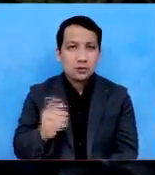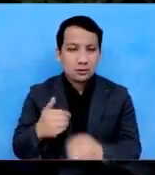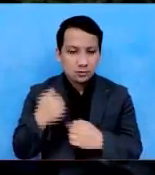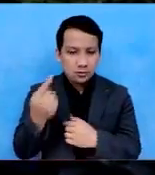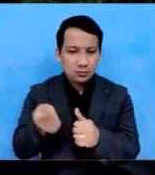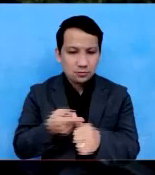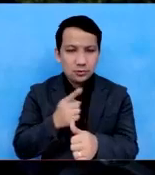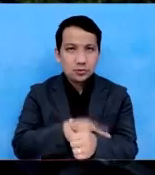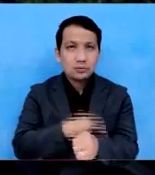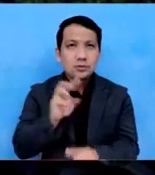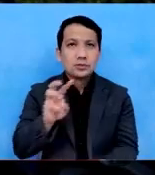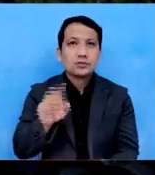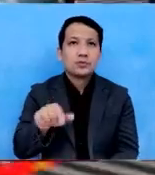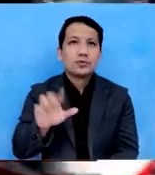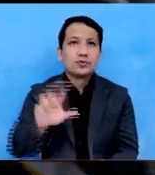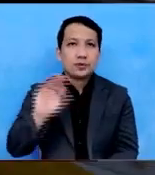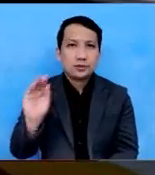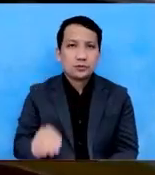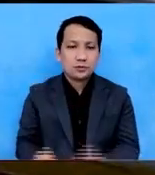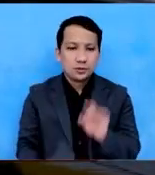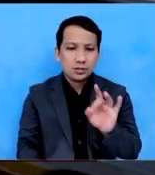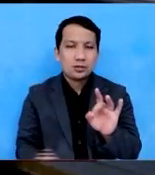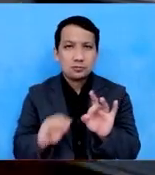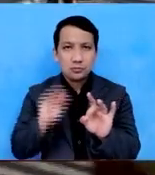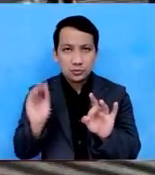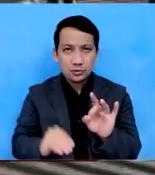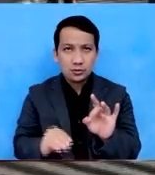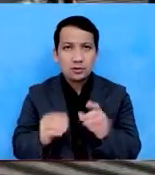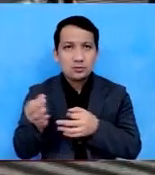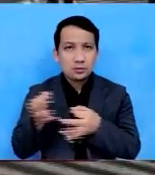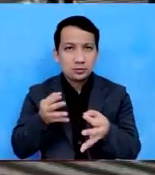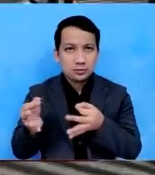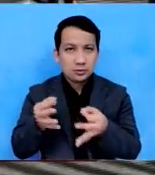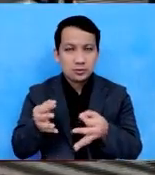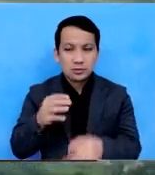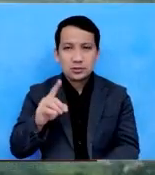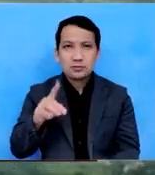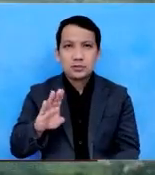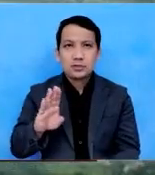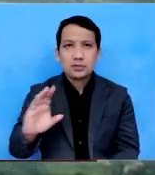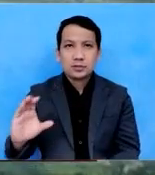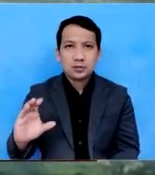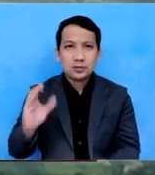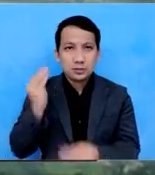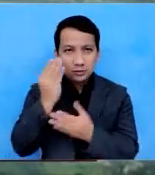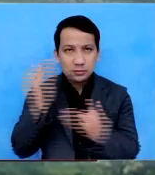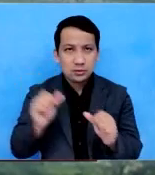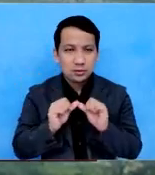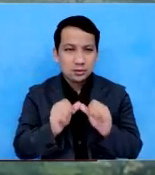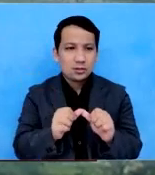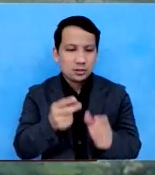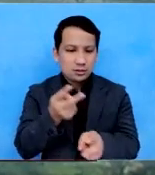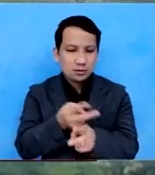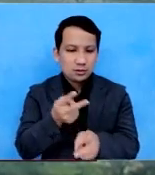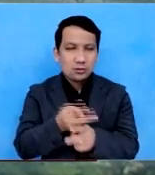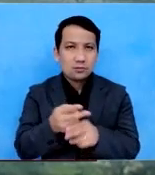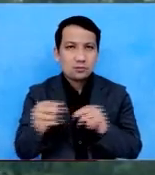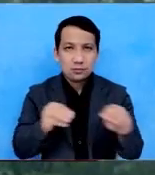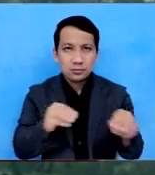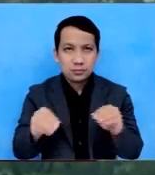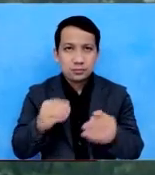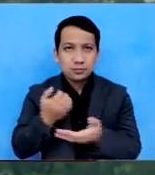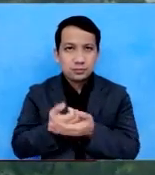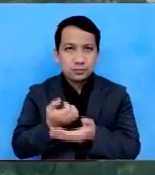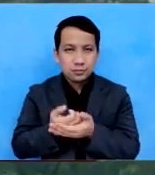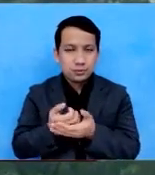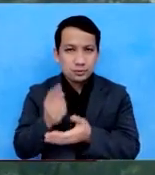na 6.5-8%. Paliwanag ng DBCC na hikitang maapektuhan ng Pilipinas ng galaw ng mga ekonomiya ng